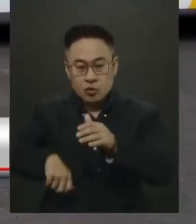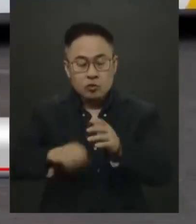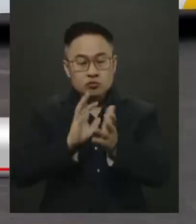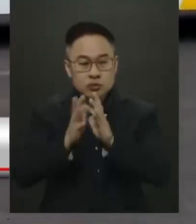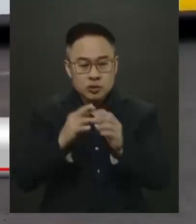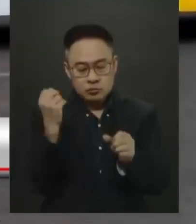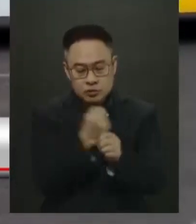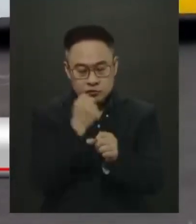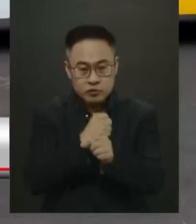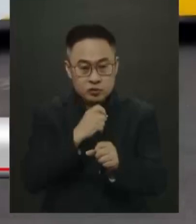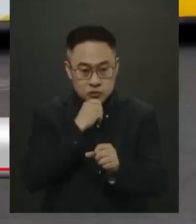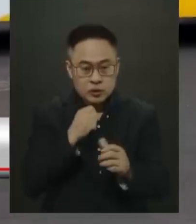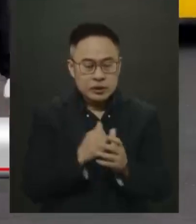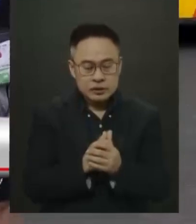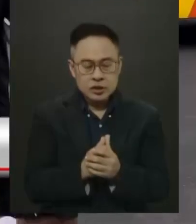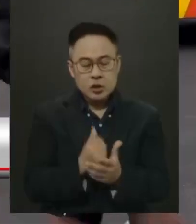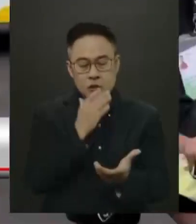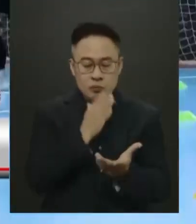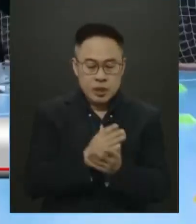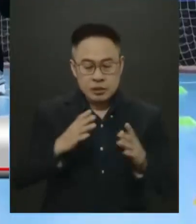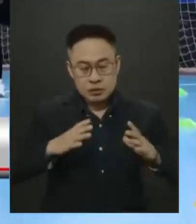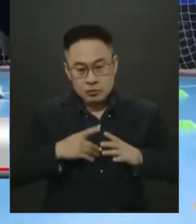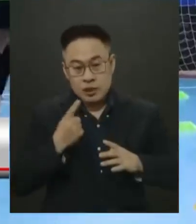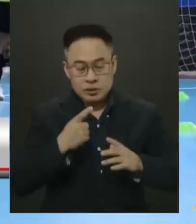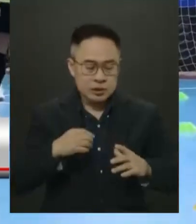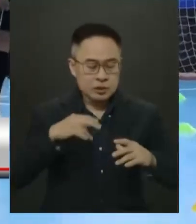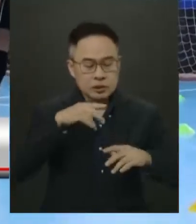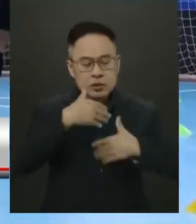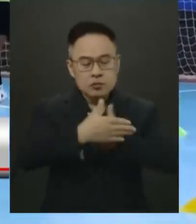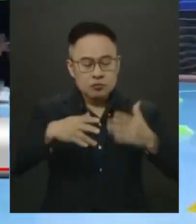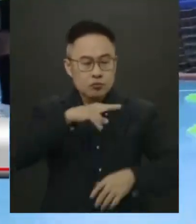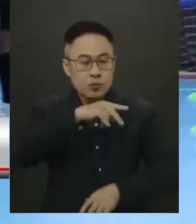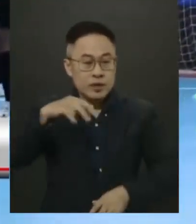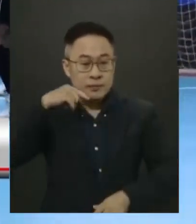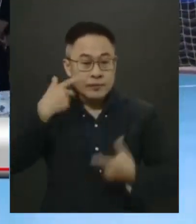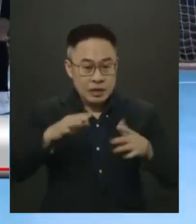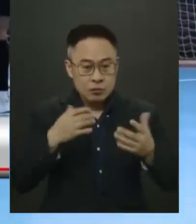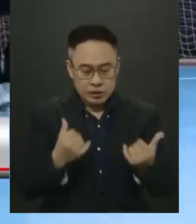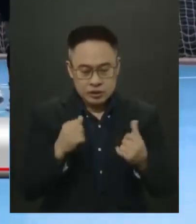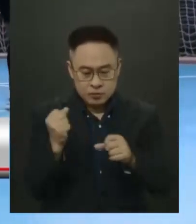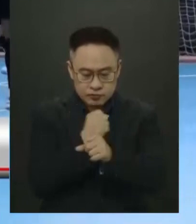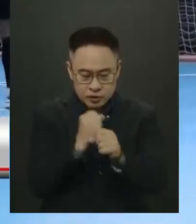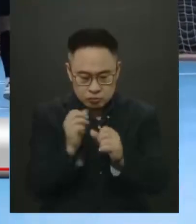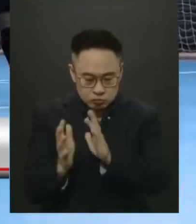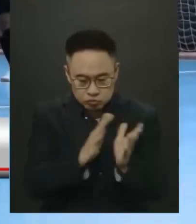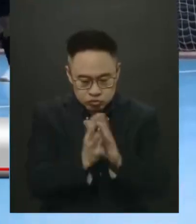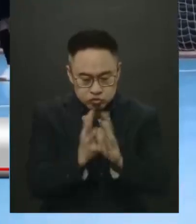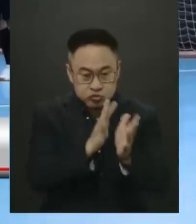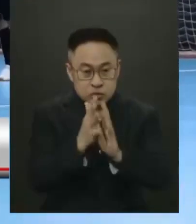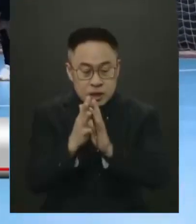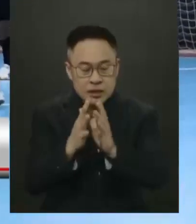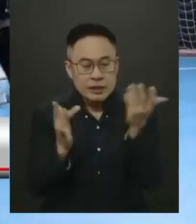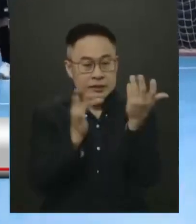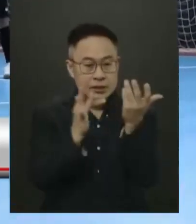ามฝึกซ้อมกันอีกครั้งหลังจากฟื้นฟูร่างกายในหลังเกมแมตช์แรกนะครับโดยเน้นไปที่การซ้อมแท็กติกครับที่จะใช้กับเกมคิ